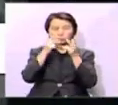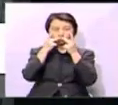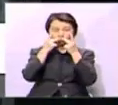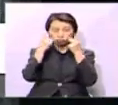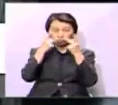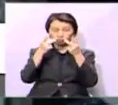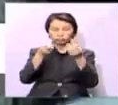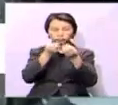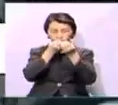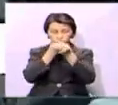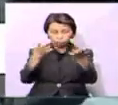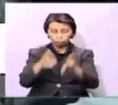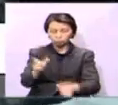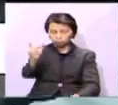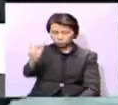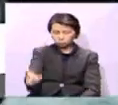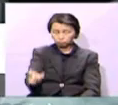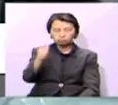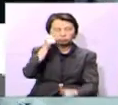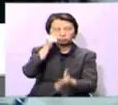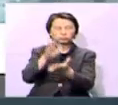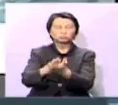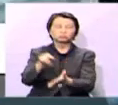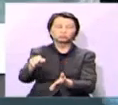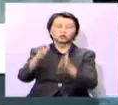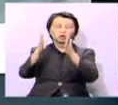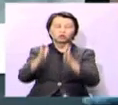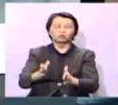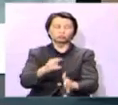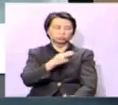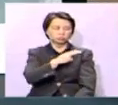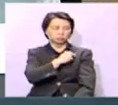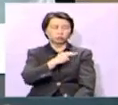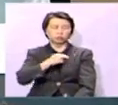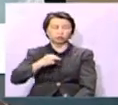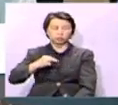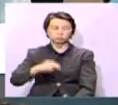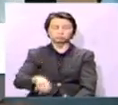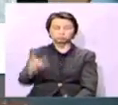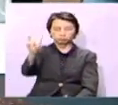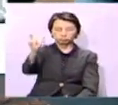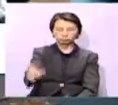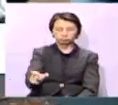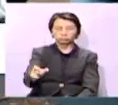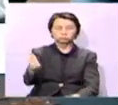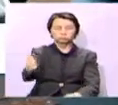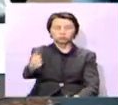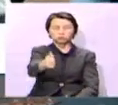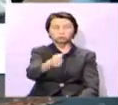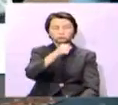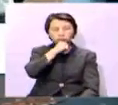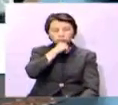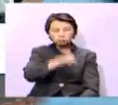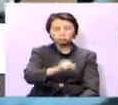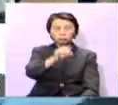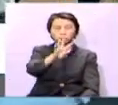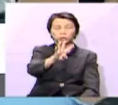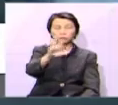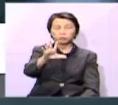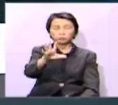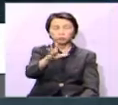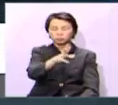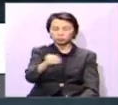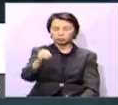turut mendedahkan suspek wanita itu merupakan warga negara Indonesia. Suspek yang masing-masing berumur 45